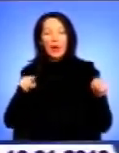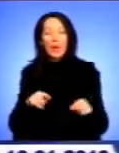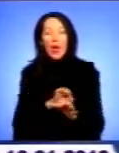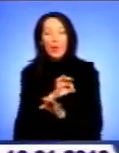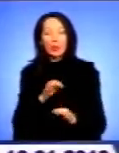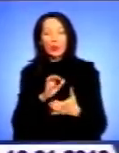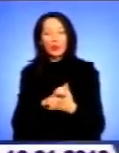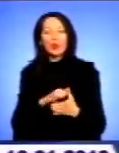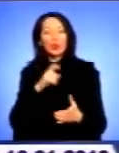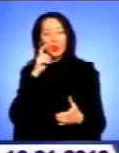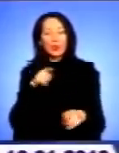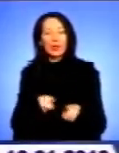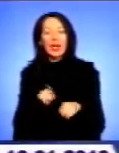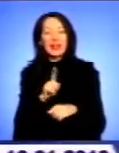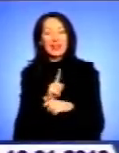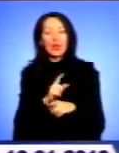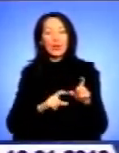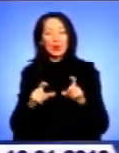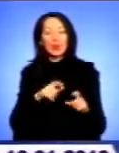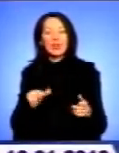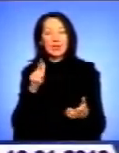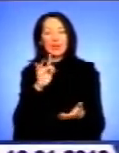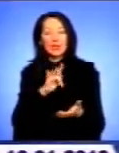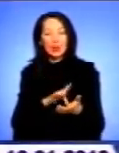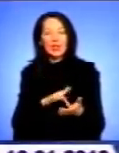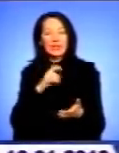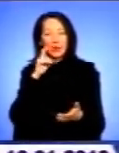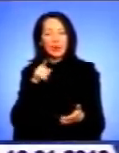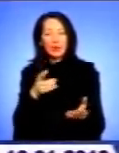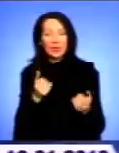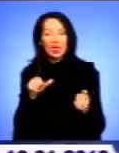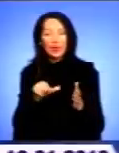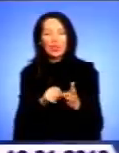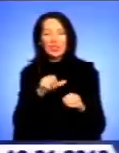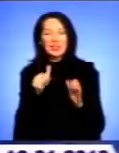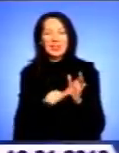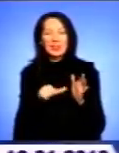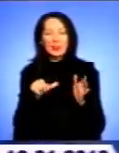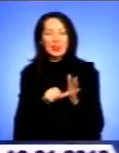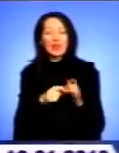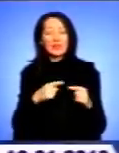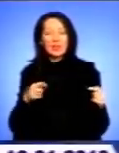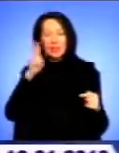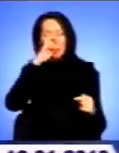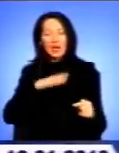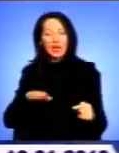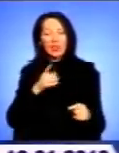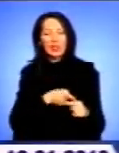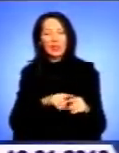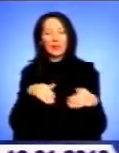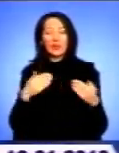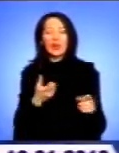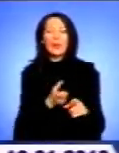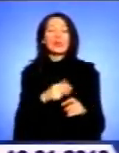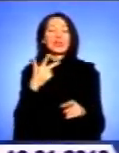– студентська столиця України». У ній взяли участь 16 представників з різних країн, які представили більше 30